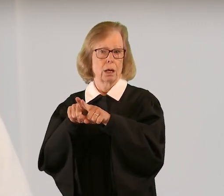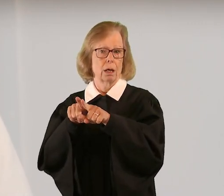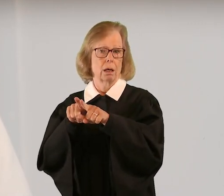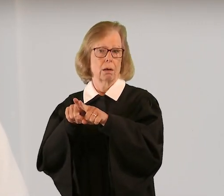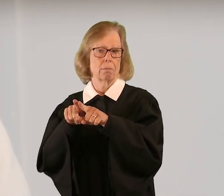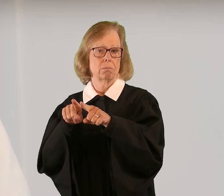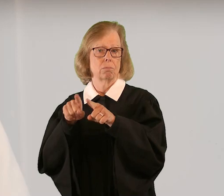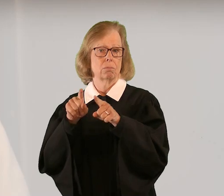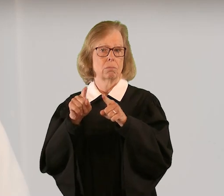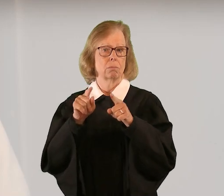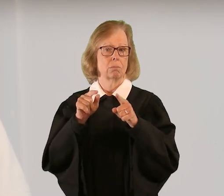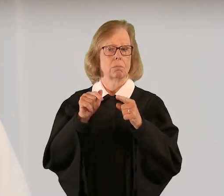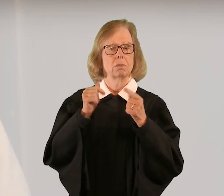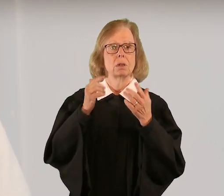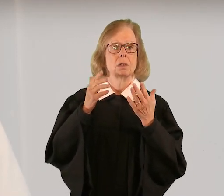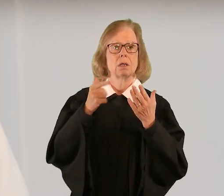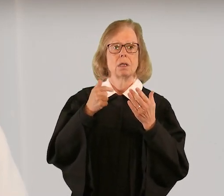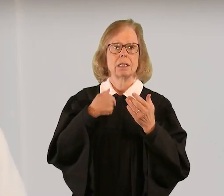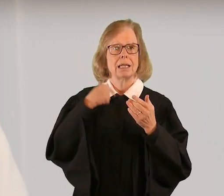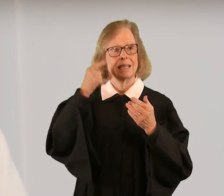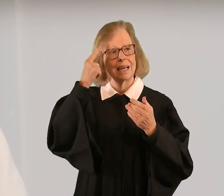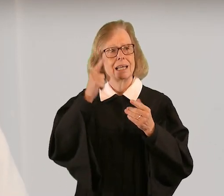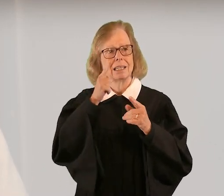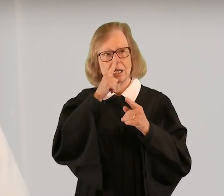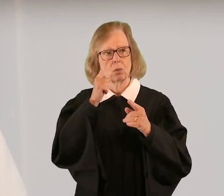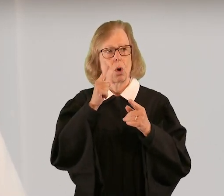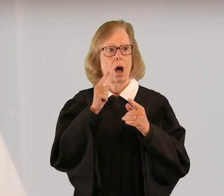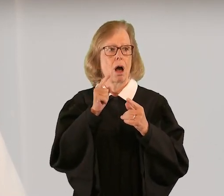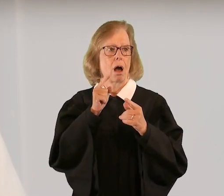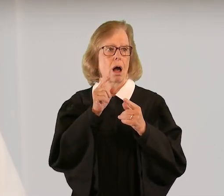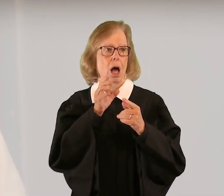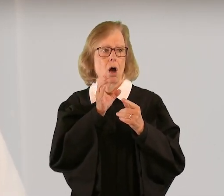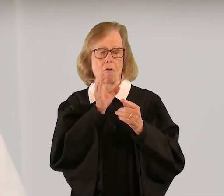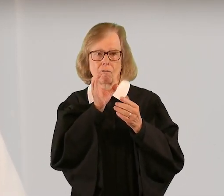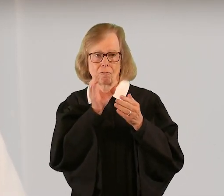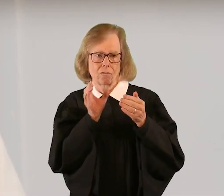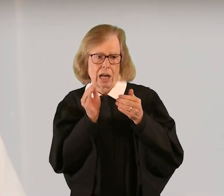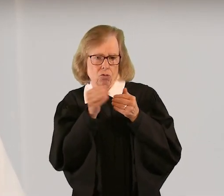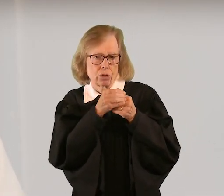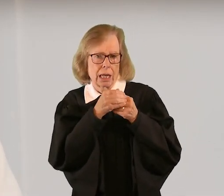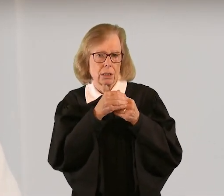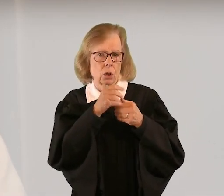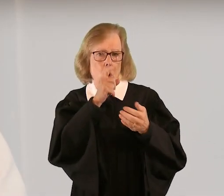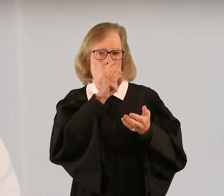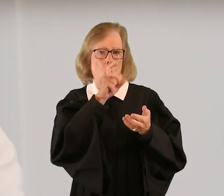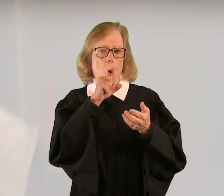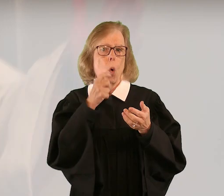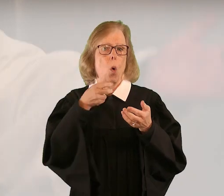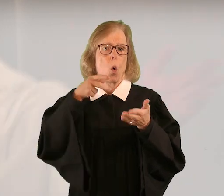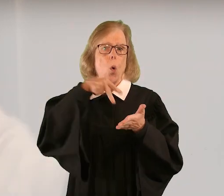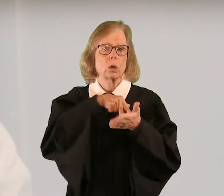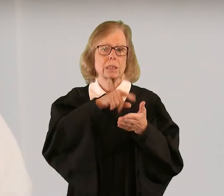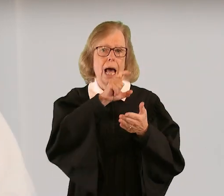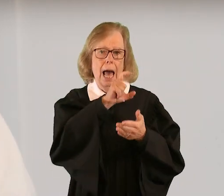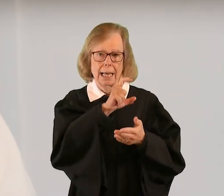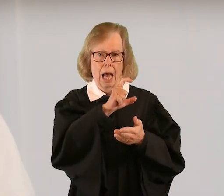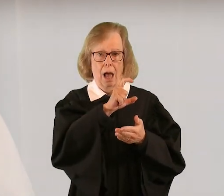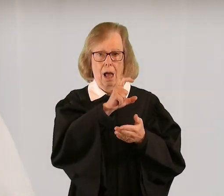die Ostern begleiten, und ich meine jetzt nicht nur die versteckten Ostereier, ich meine jetzt auch mal die